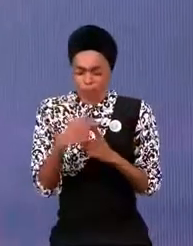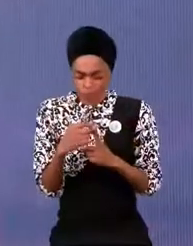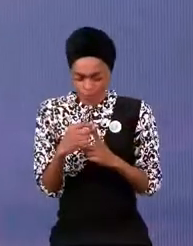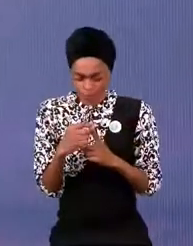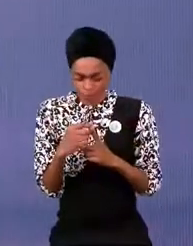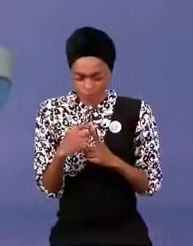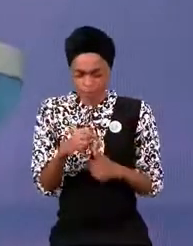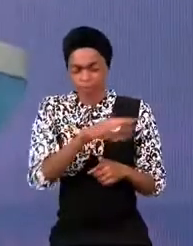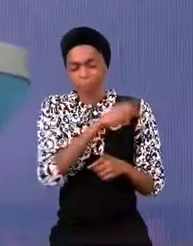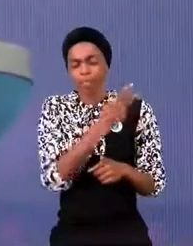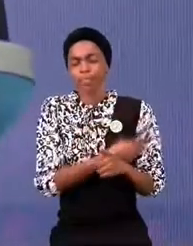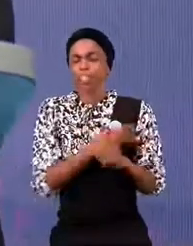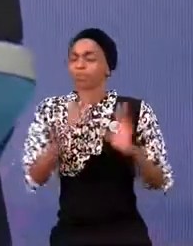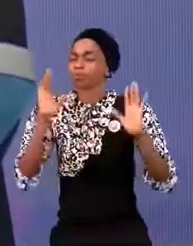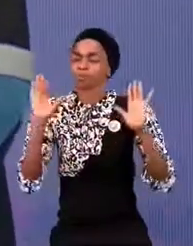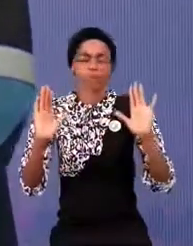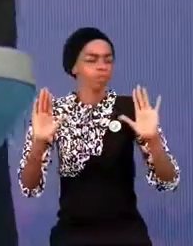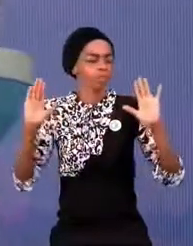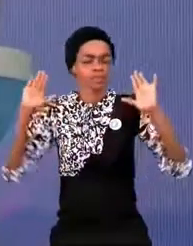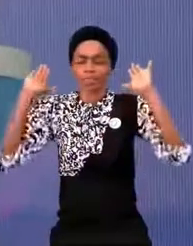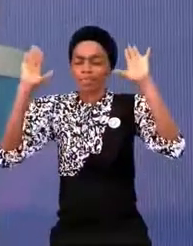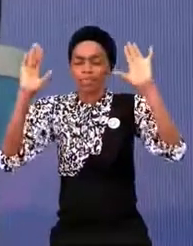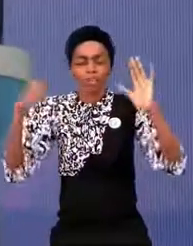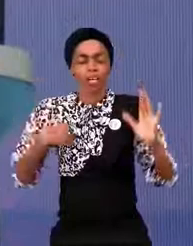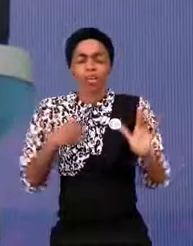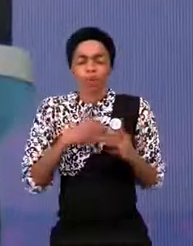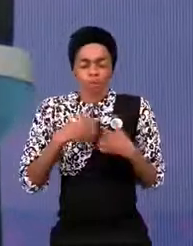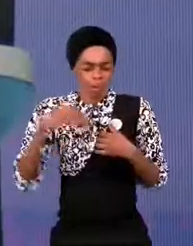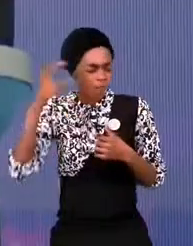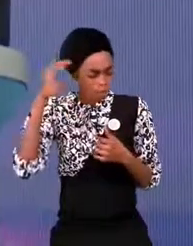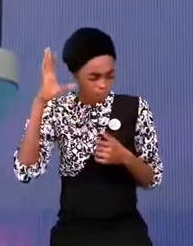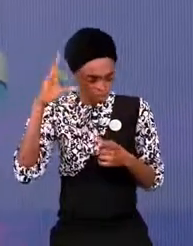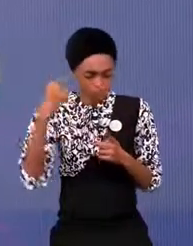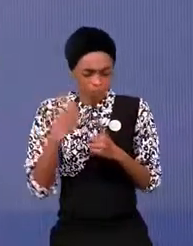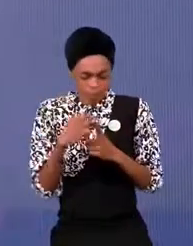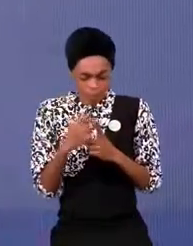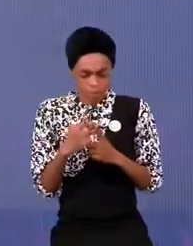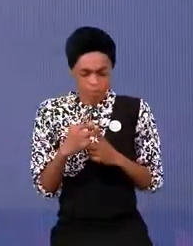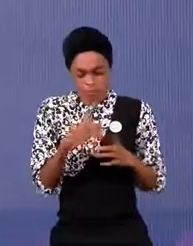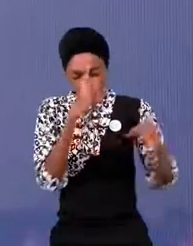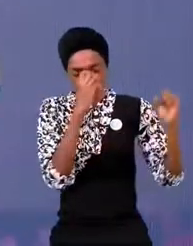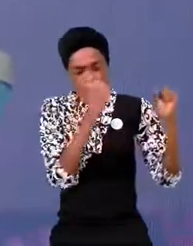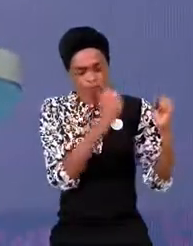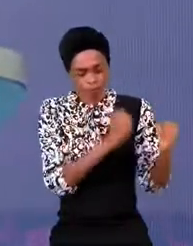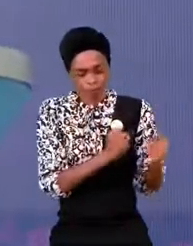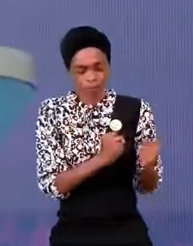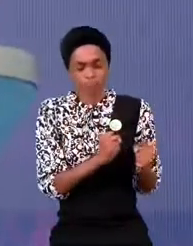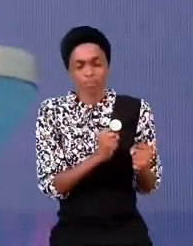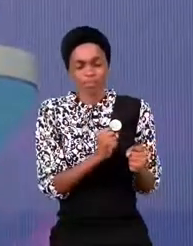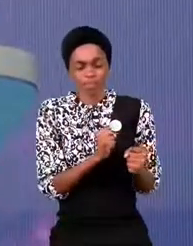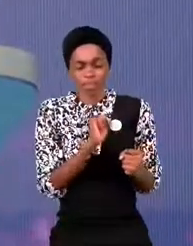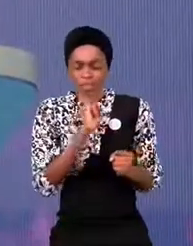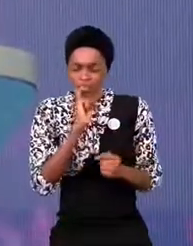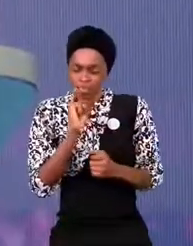puissants. Nous avons écouté ta parole. La foi naît en nous. Et nous